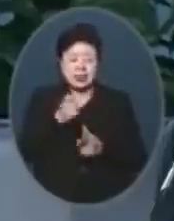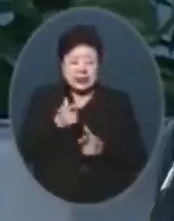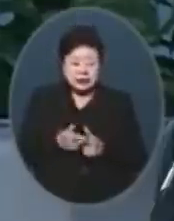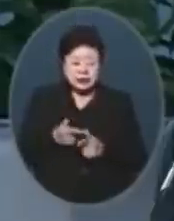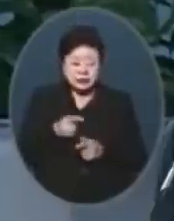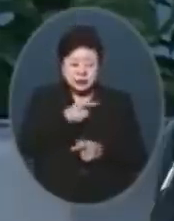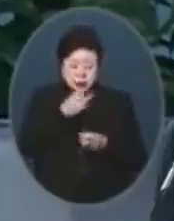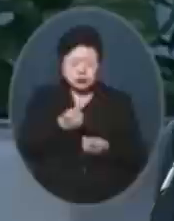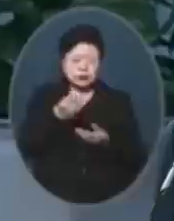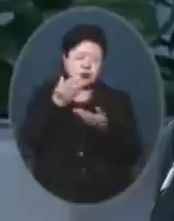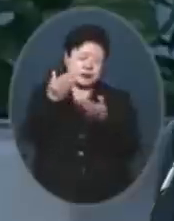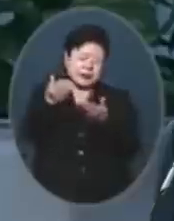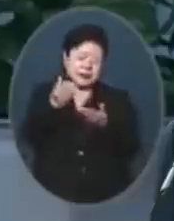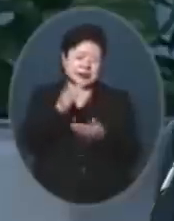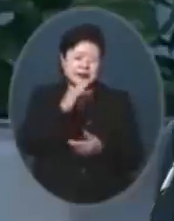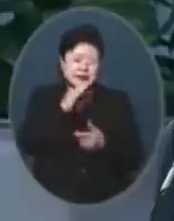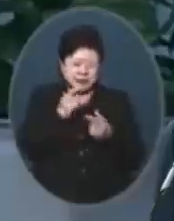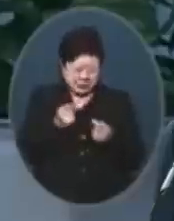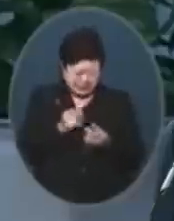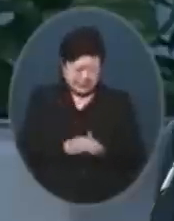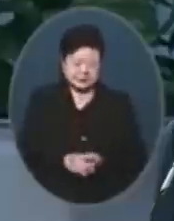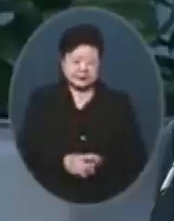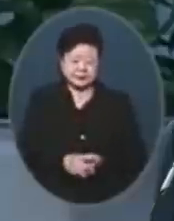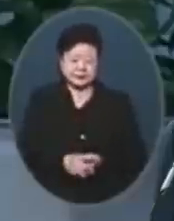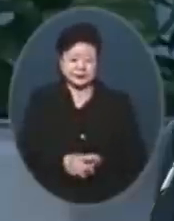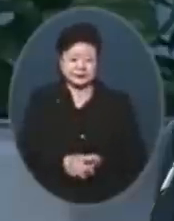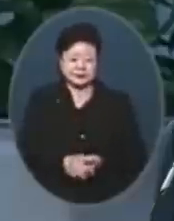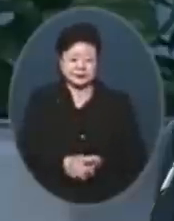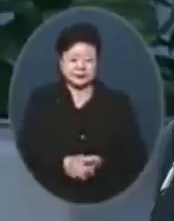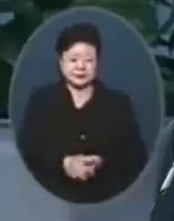예수님 이름으로 축복합니다. 아멘.